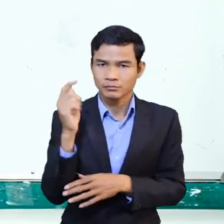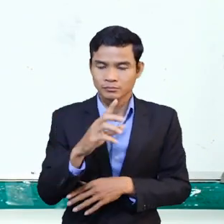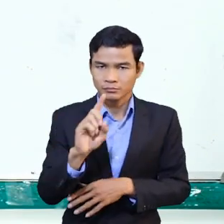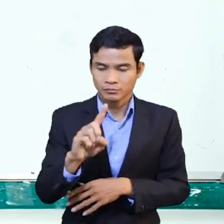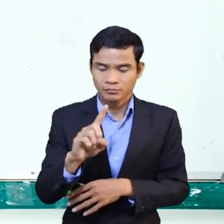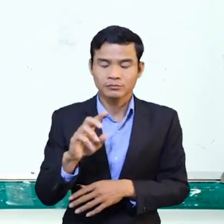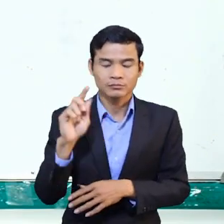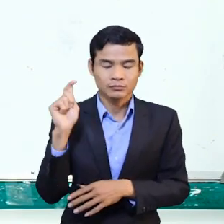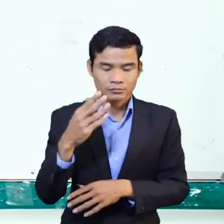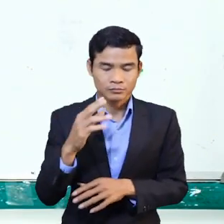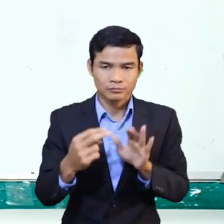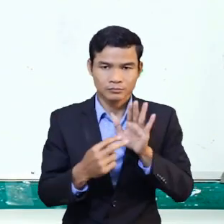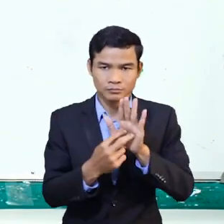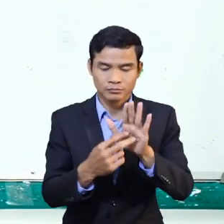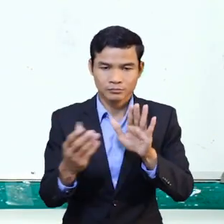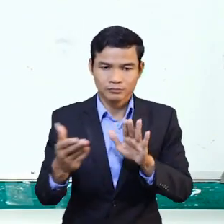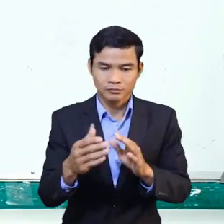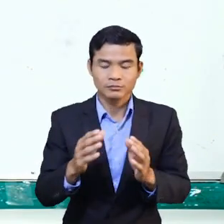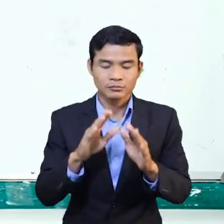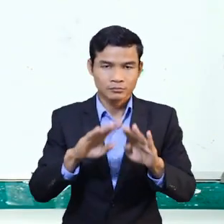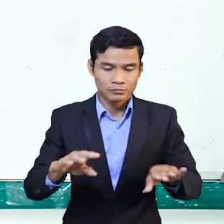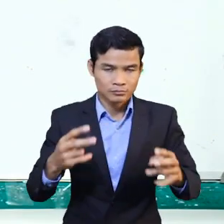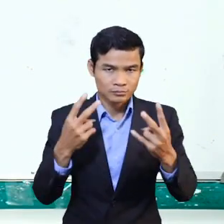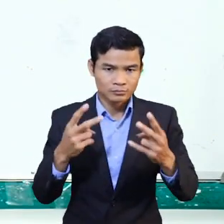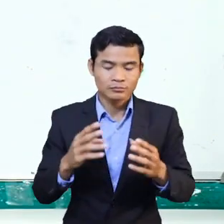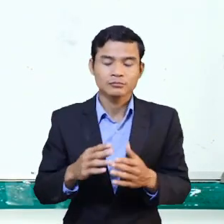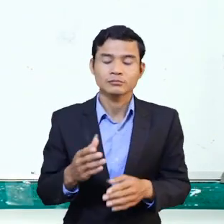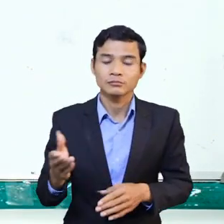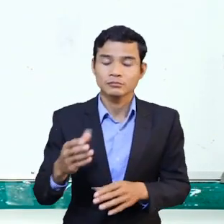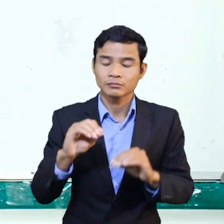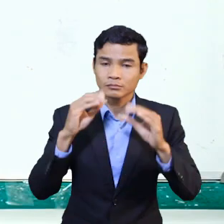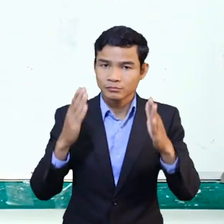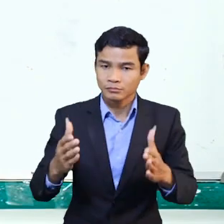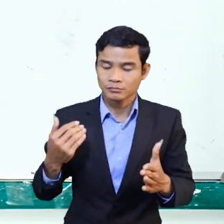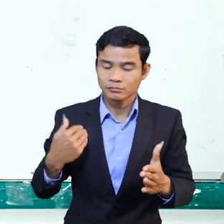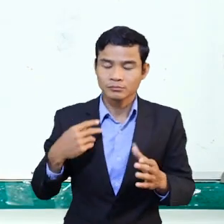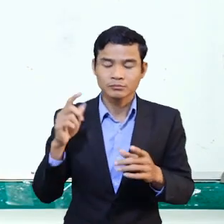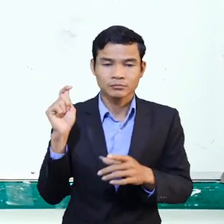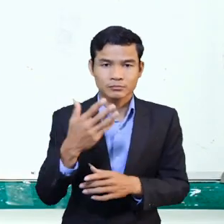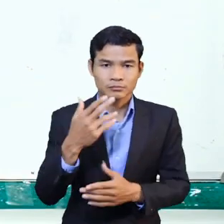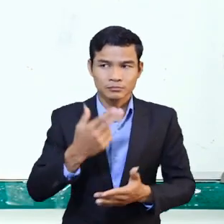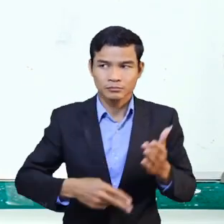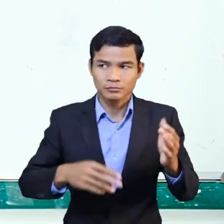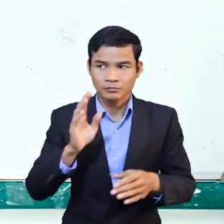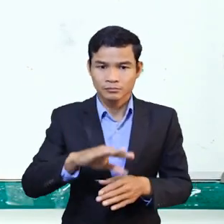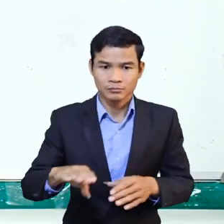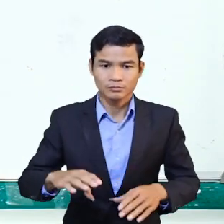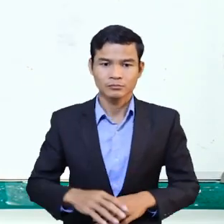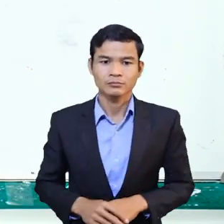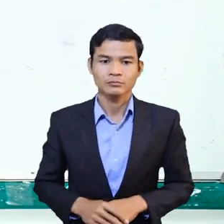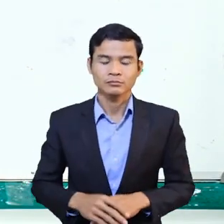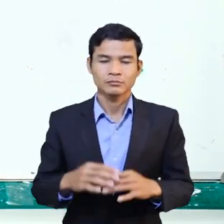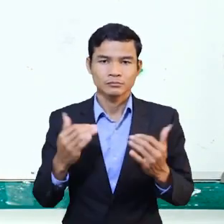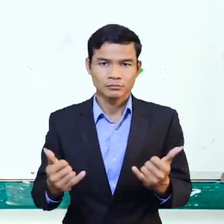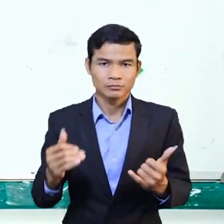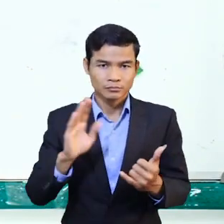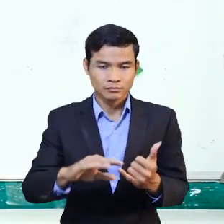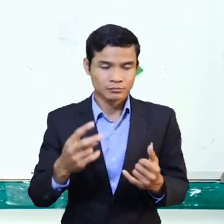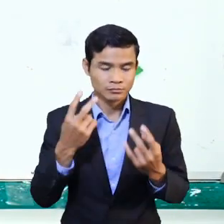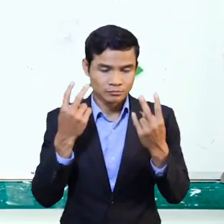chà lập con tặng ác ní chà con chăm mơ nó con thà ta ở nẹ kru miên rụp hiệp ở vậy bằng hàng con ạ à. Chà lập con mơ tặng ác